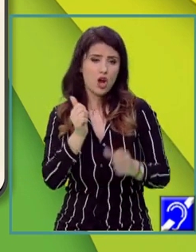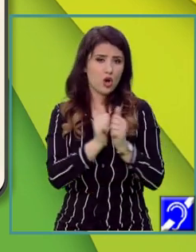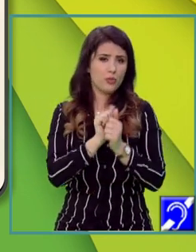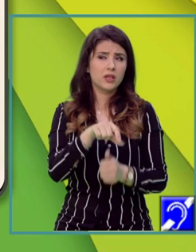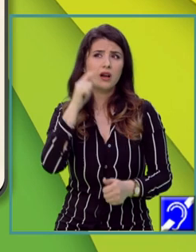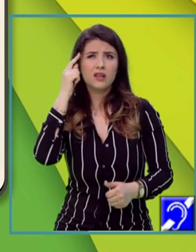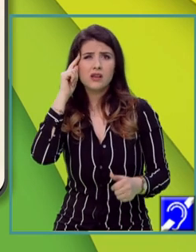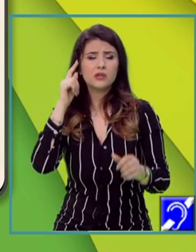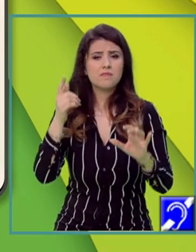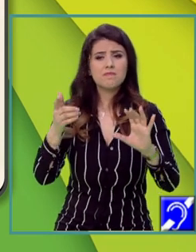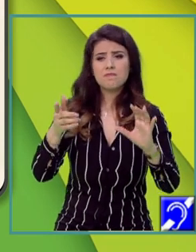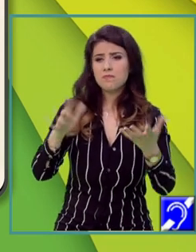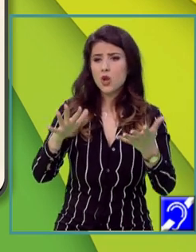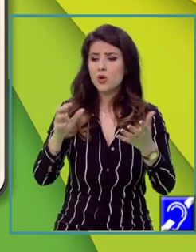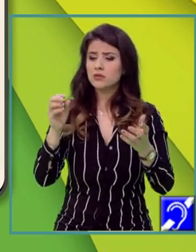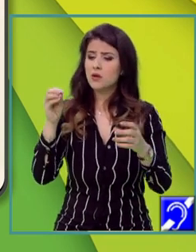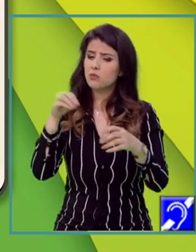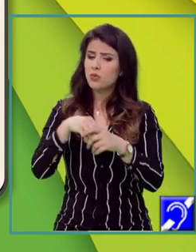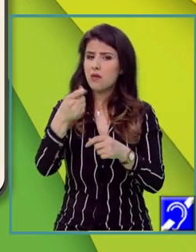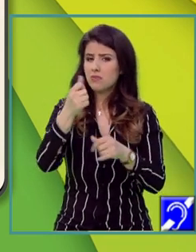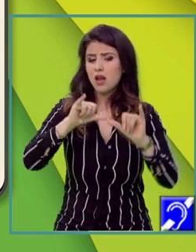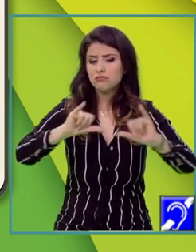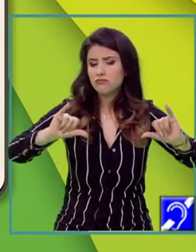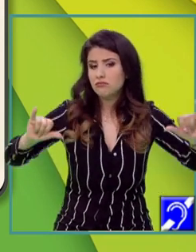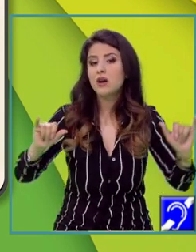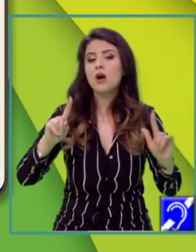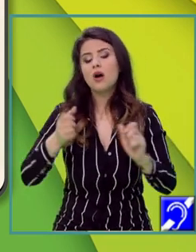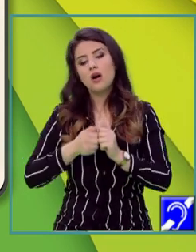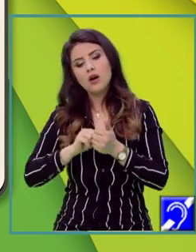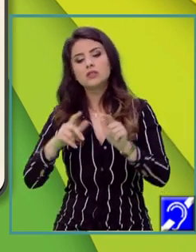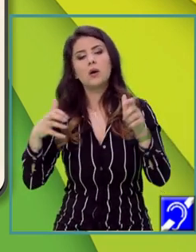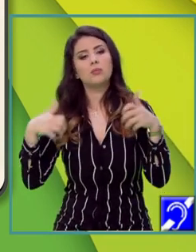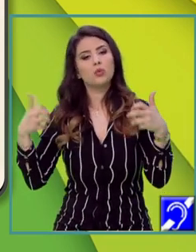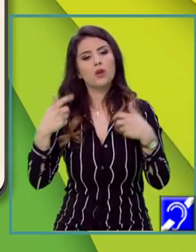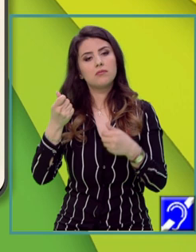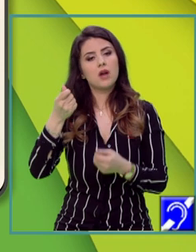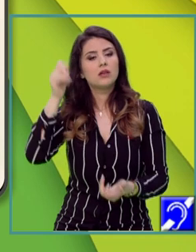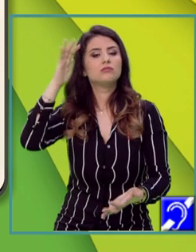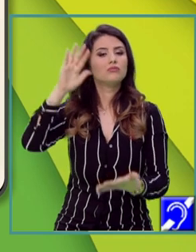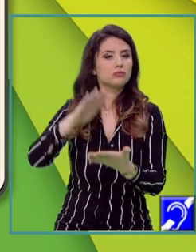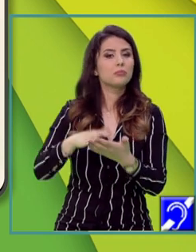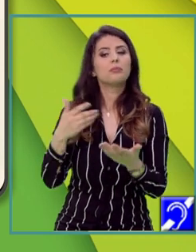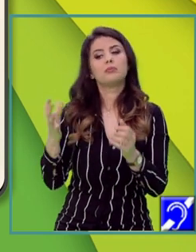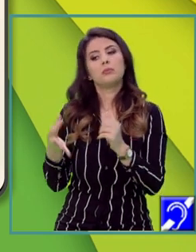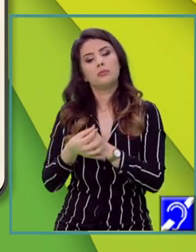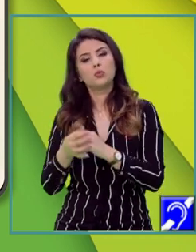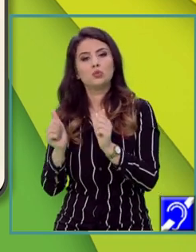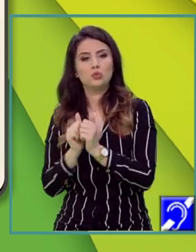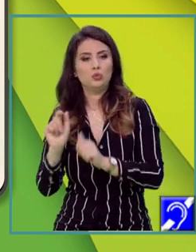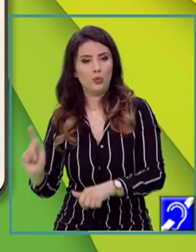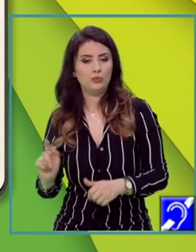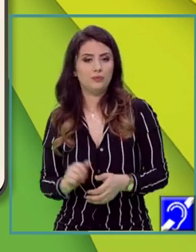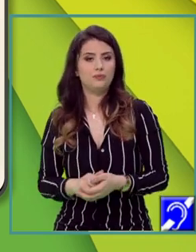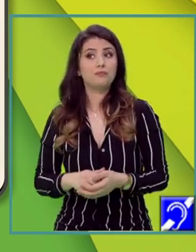o să investească banii o se bucură de ei alături de soțul ei de aceea ei se vor implica